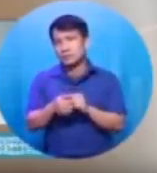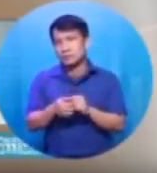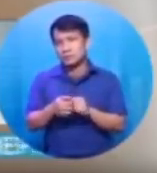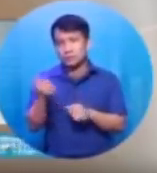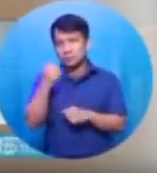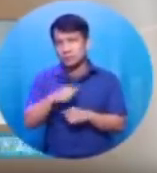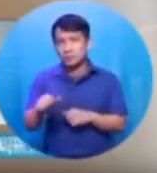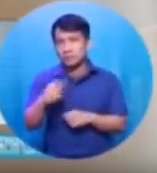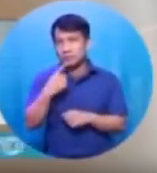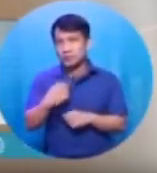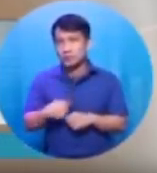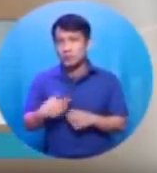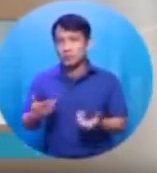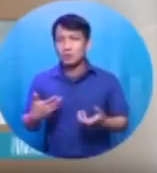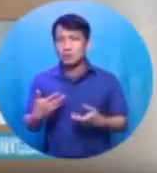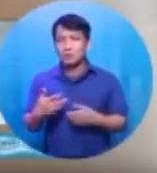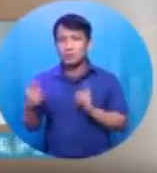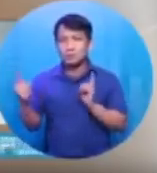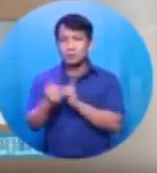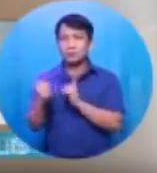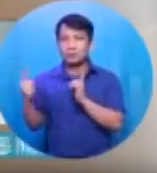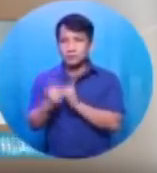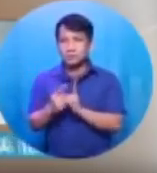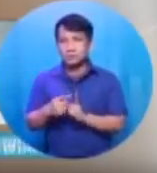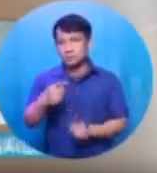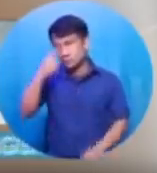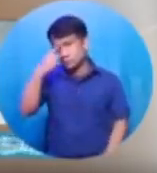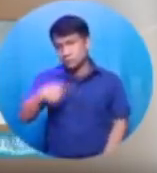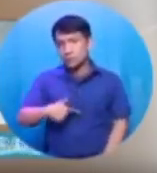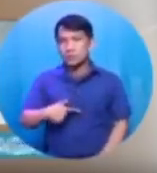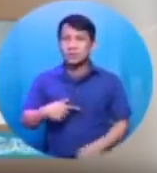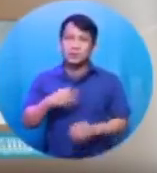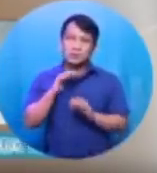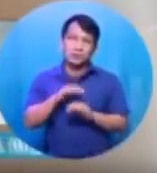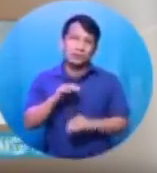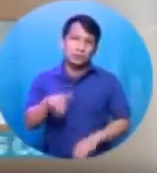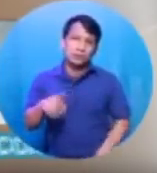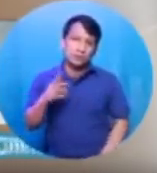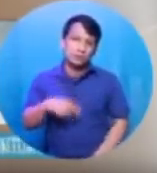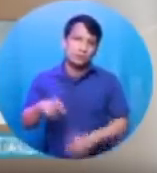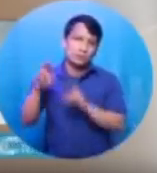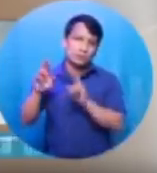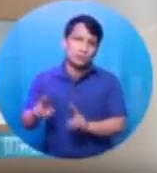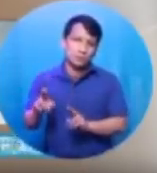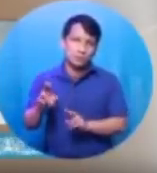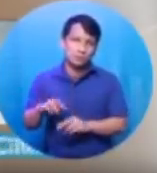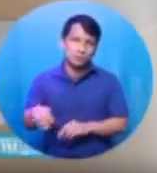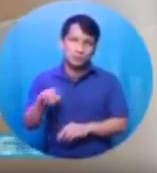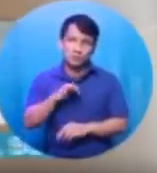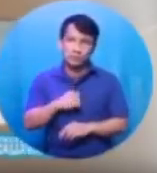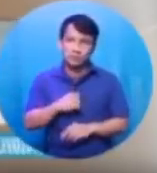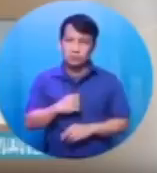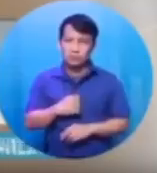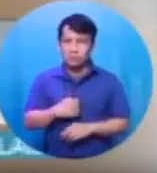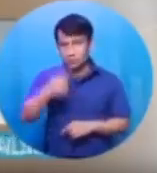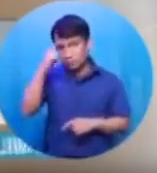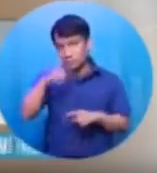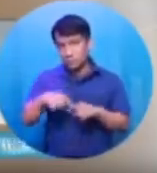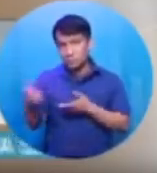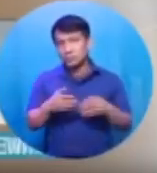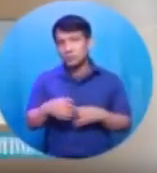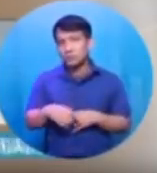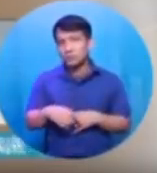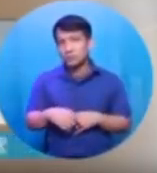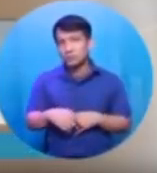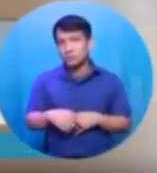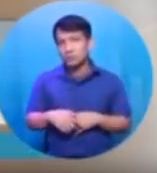Kahit sinong tomboy lang pinapakilala niya sa anak ko. Kabog na sa pagod natin, sir, respeto naman. Yung inuupahan ko, dinala niya pa yung tomboy